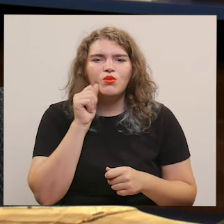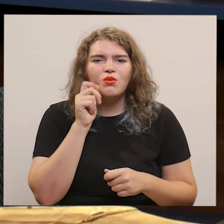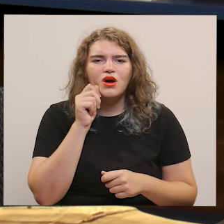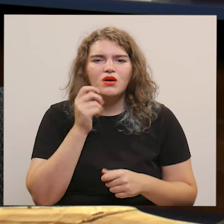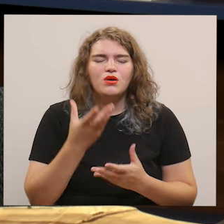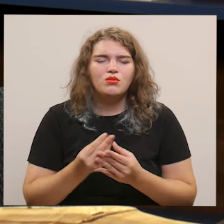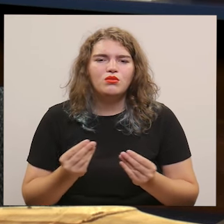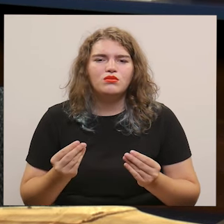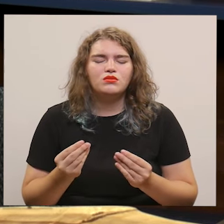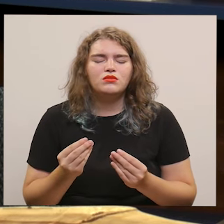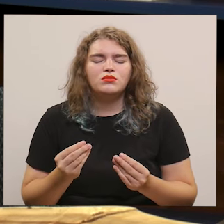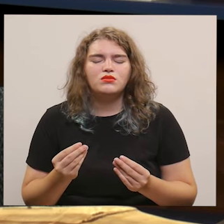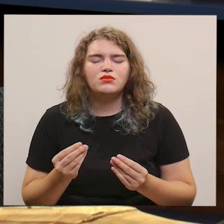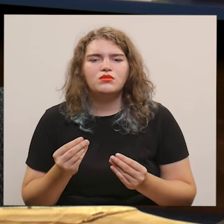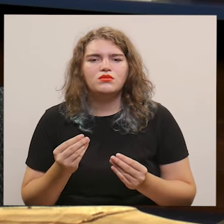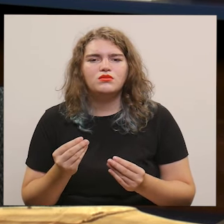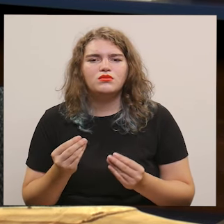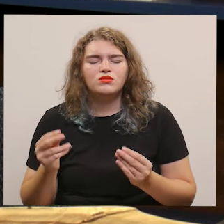empatie. Și